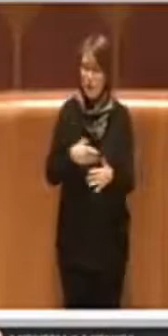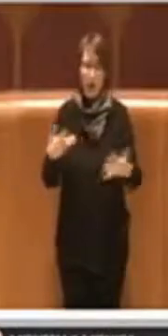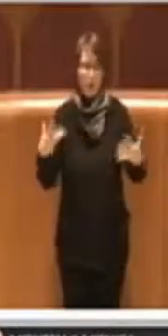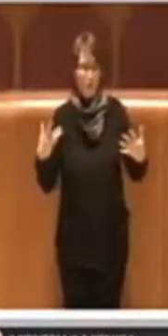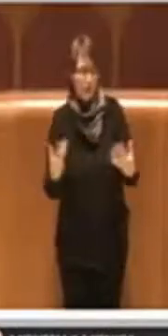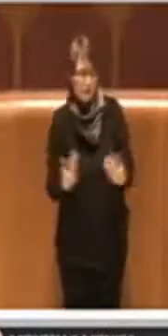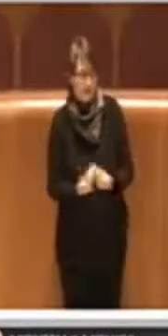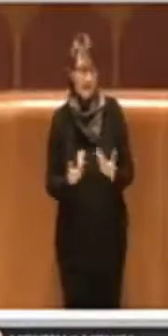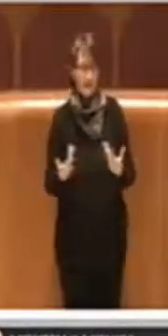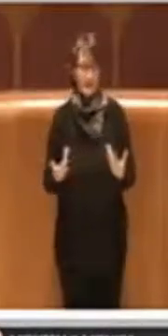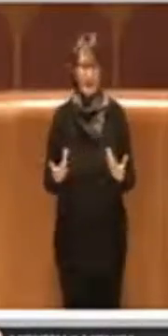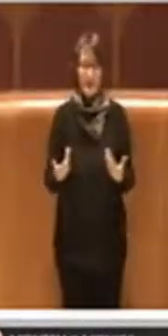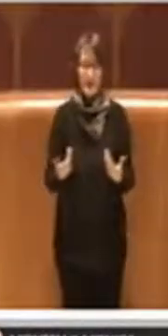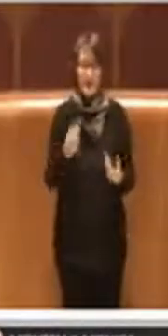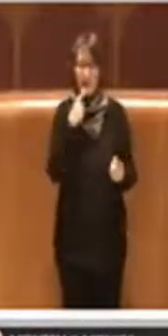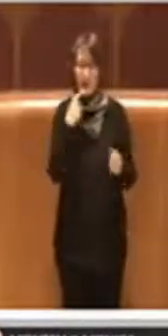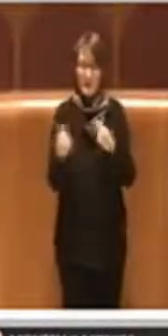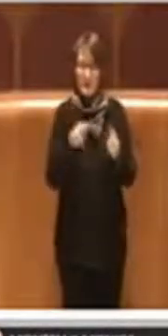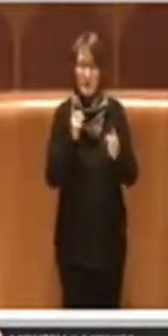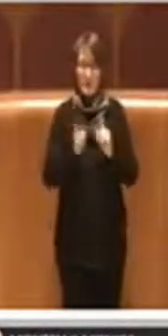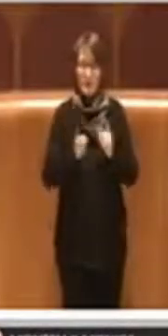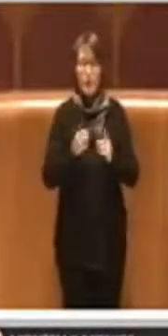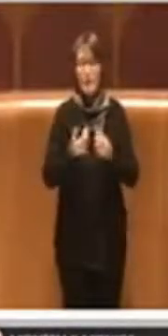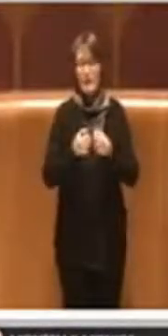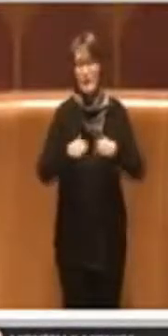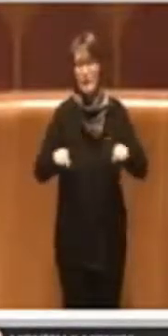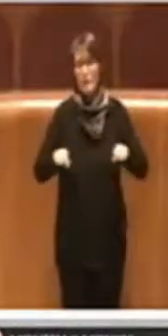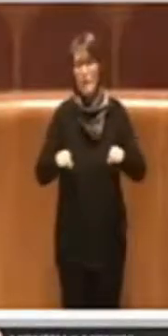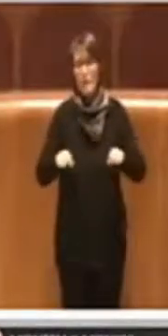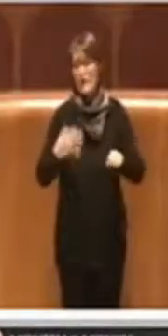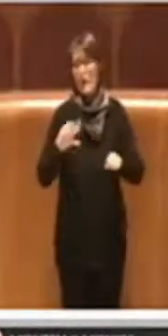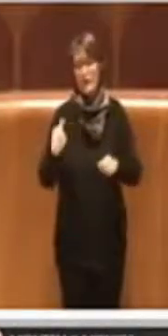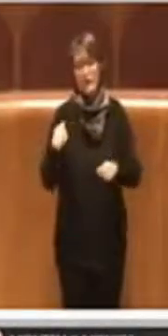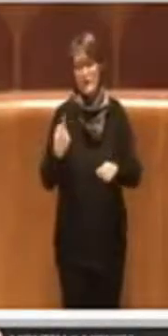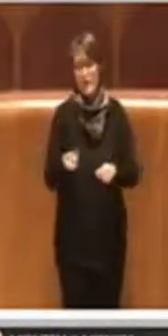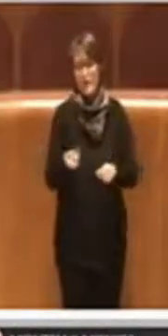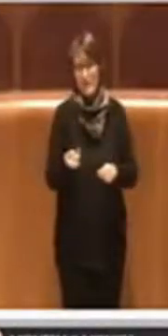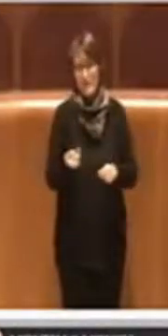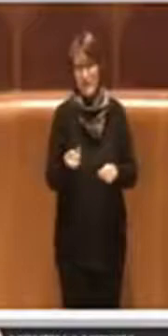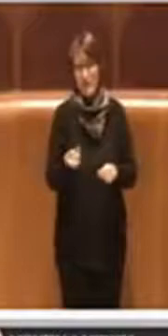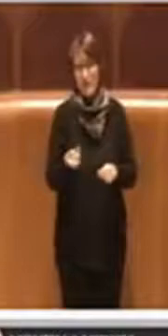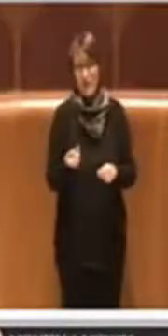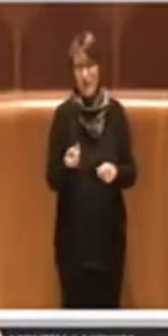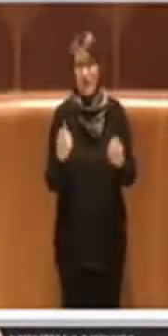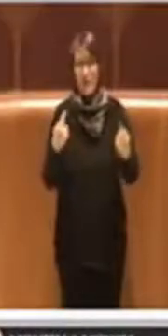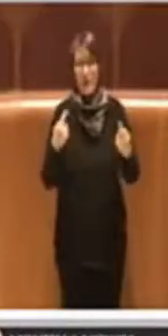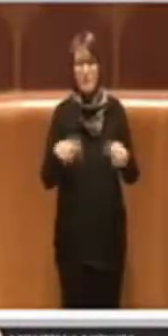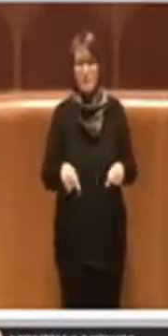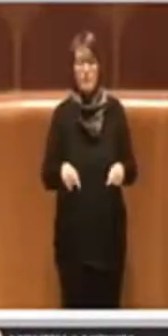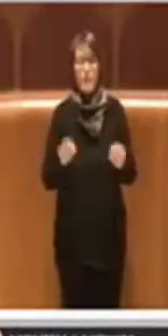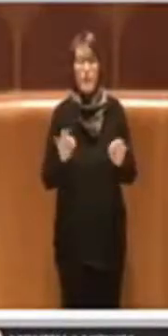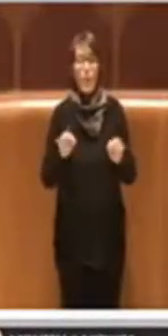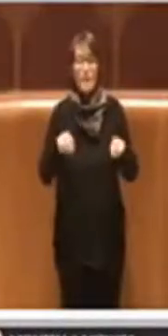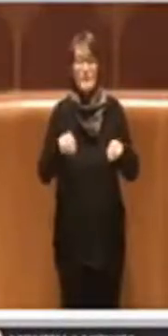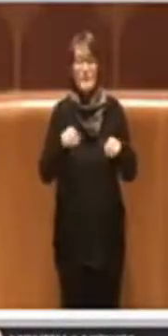a svolgere il dibattito politico e democratico come sempre è stato, e ripeto, questa deve essere